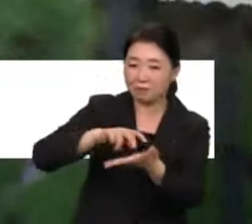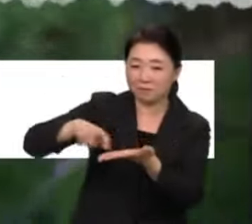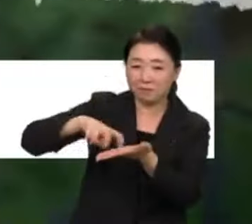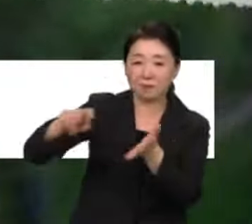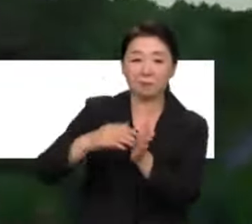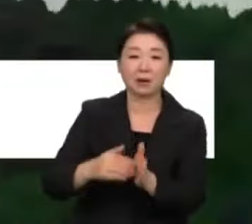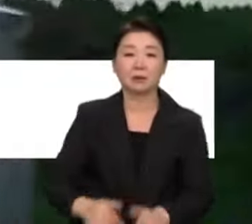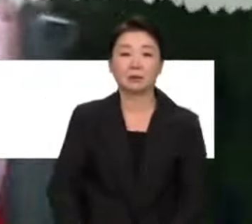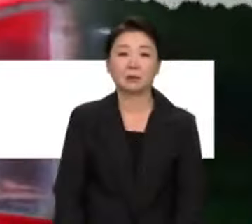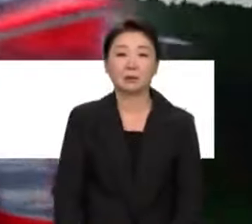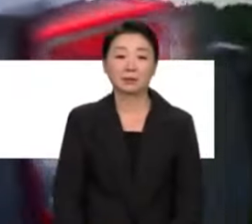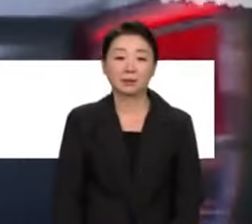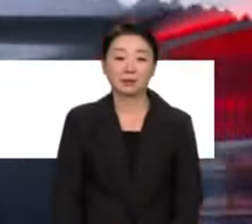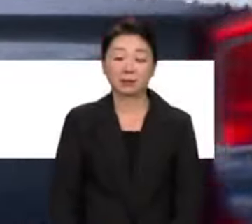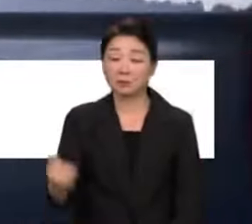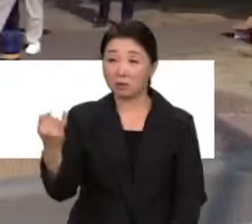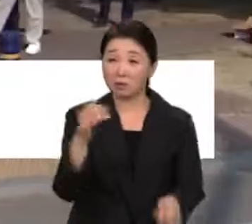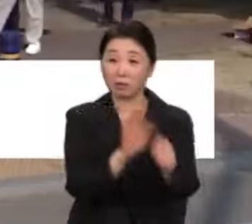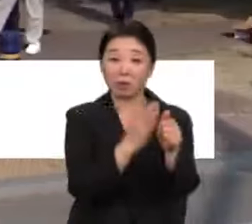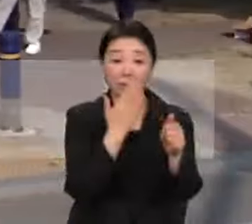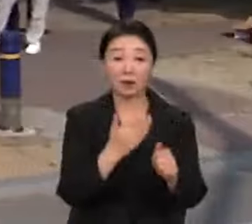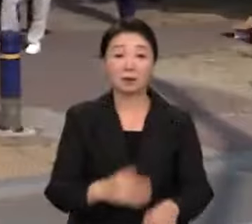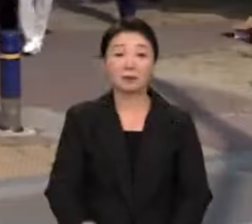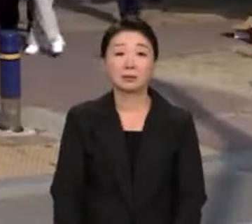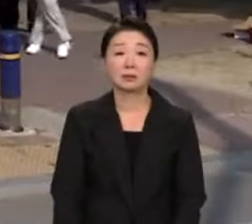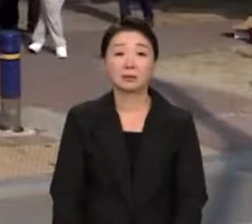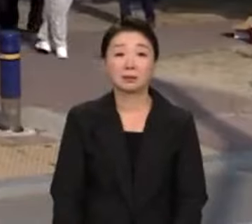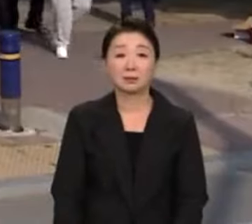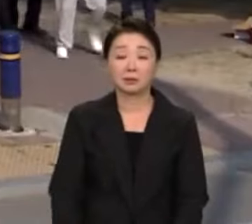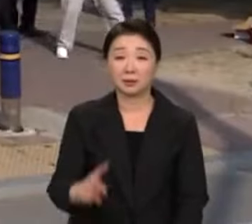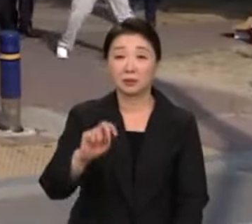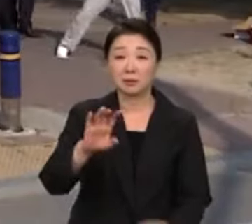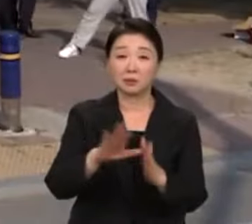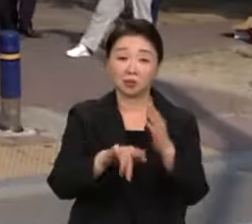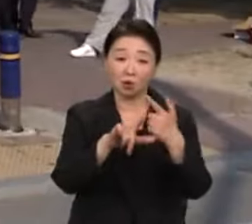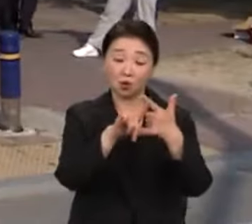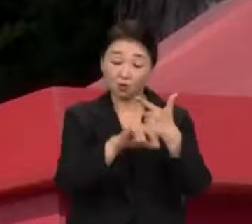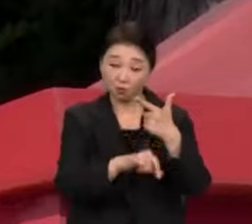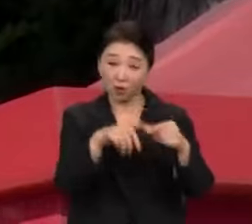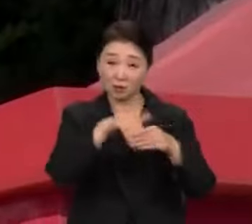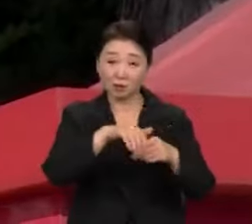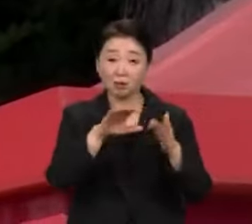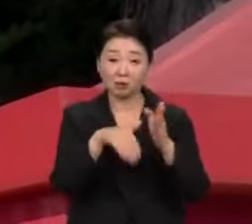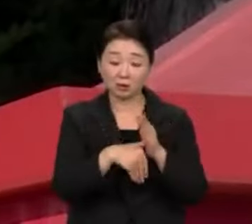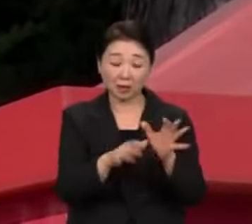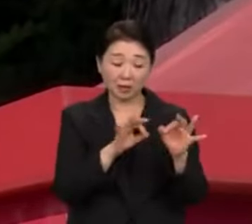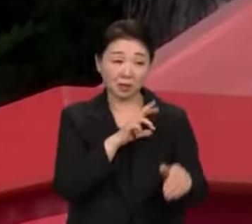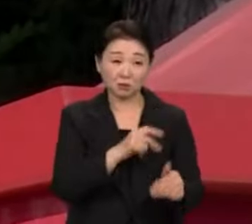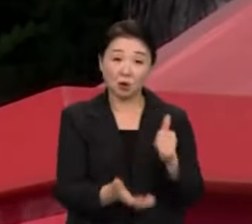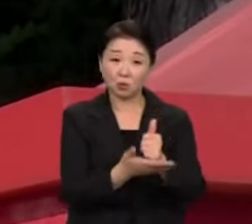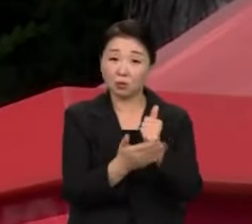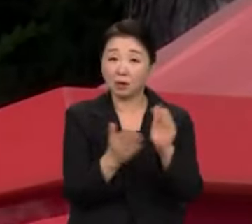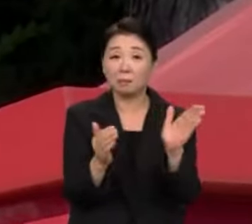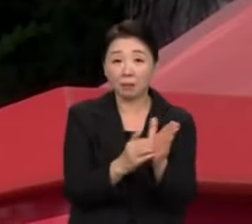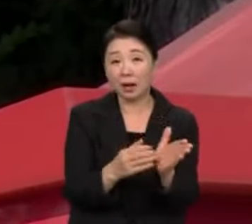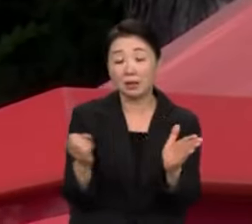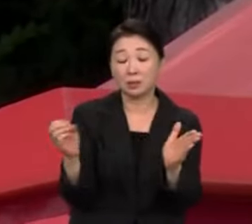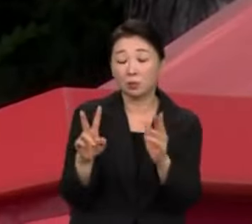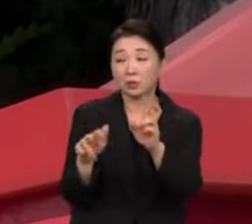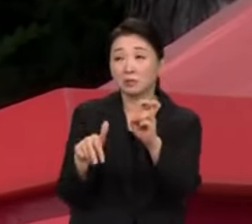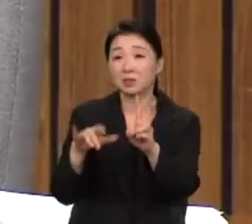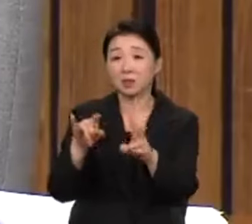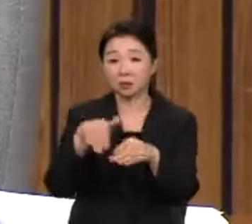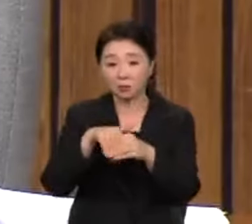보냈어 그 여사가 도와줄 건데 2022년 6월 제복 당시 김전 의원 공천 아니라 지난 20일에